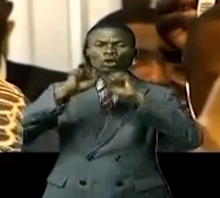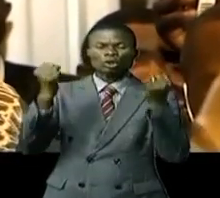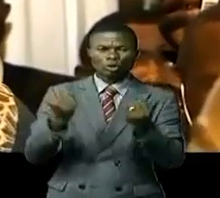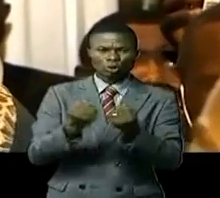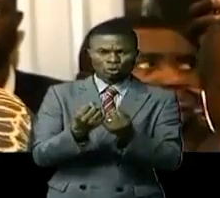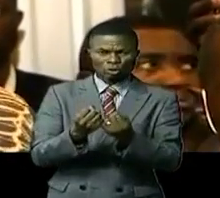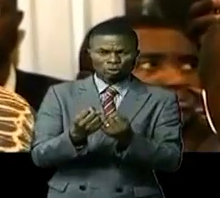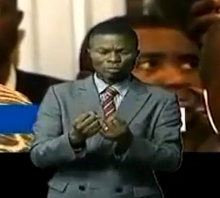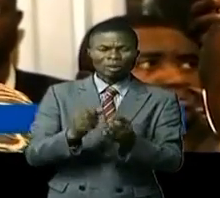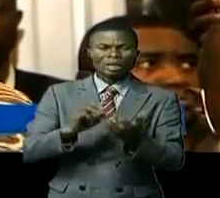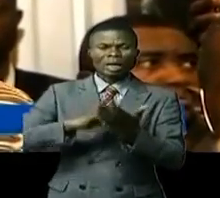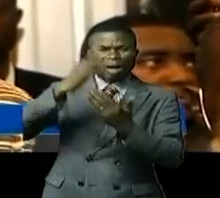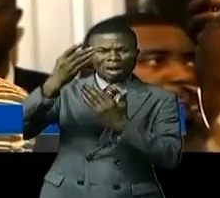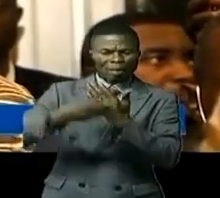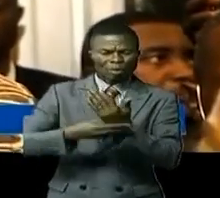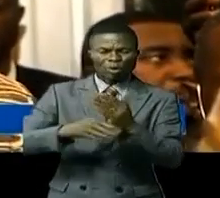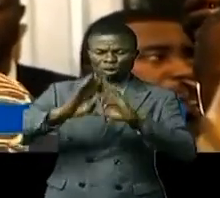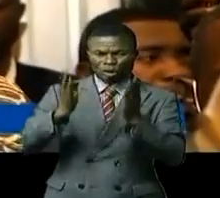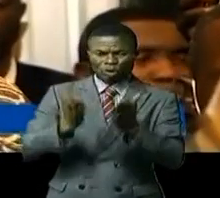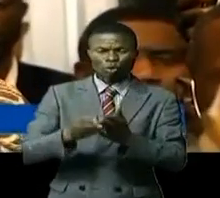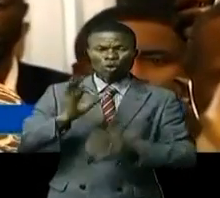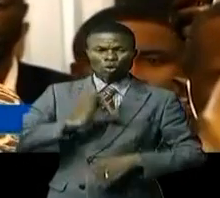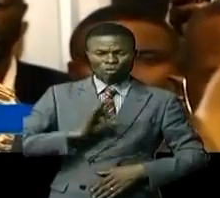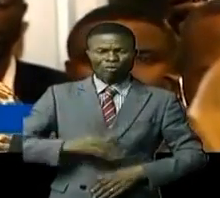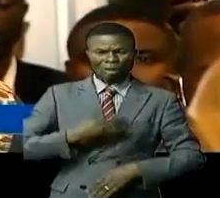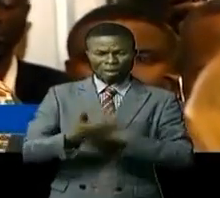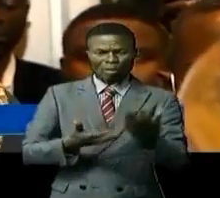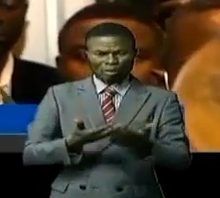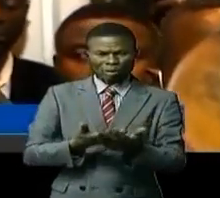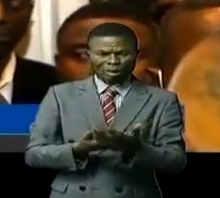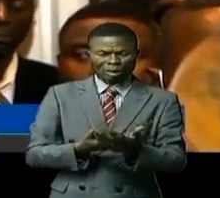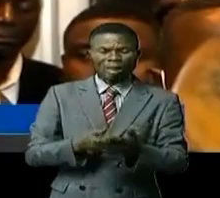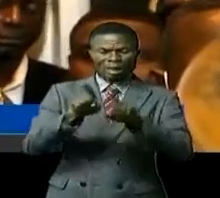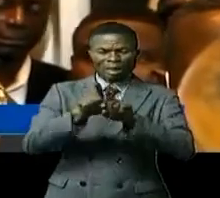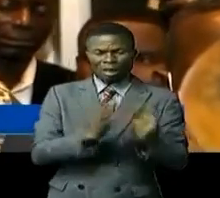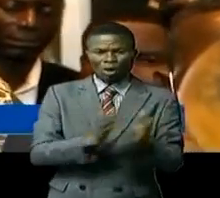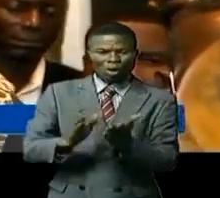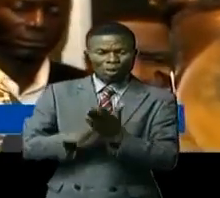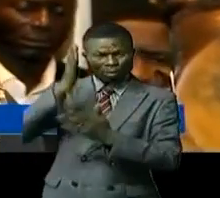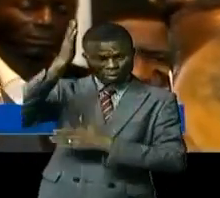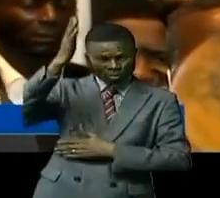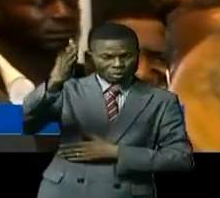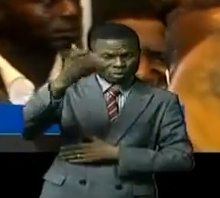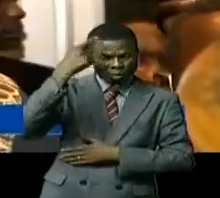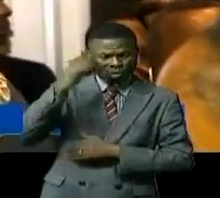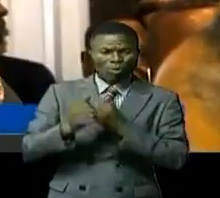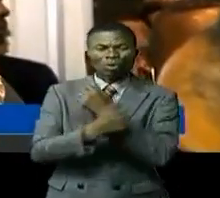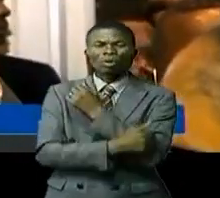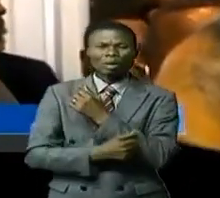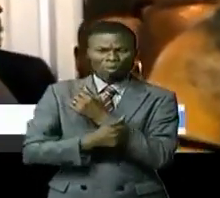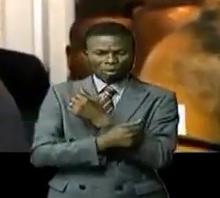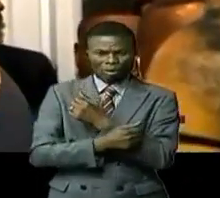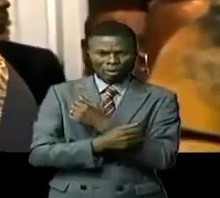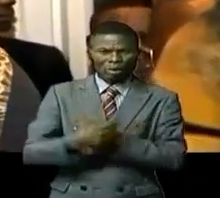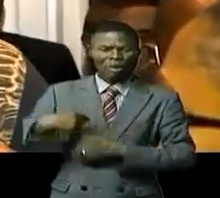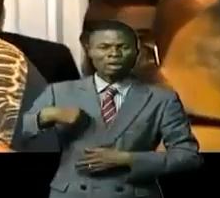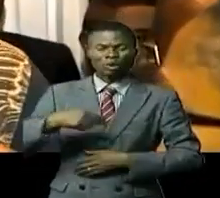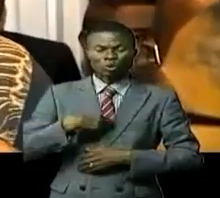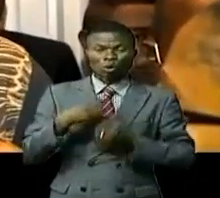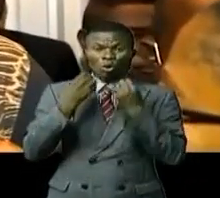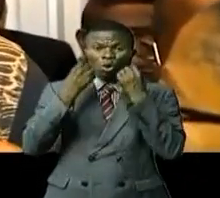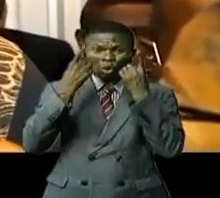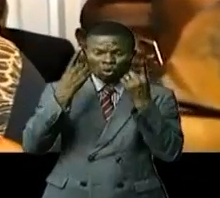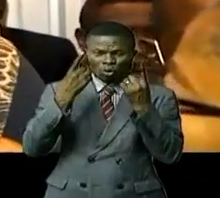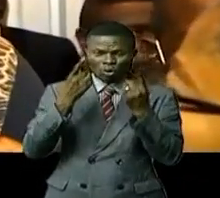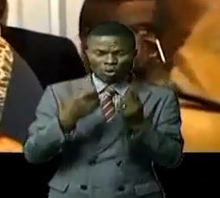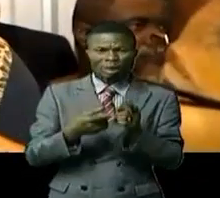pour le pays, de tout ce qu'il est en train de réaliser, de ce qu'il compte réaliser aussi dans les jours à venir pour le pays. Ils étaient abasourdis, ils ont présenté